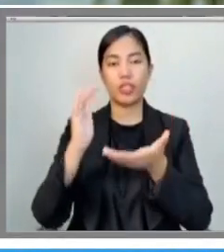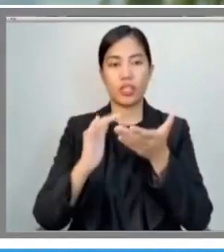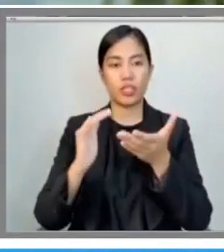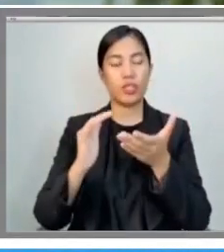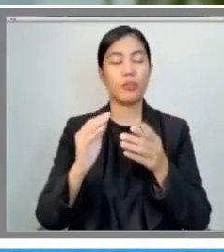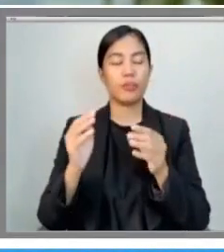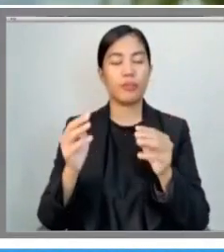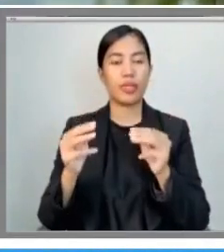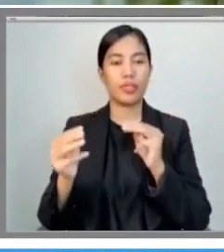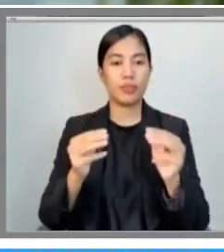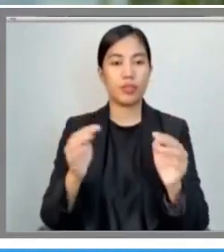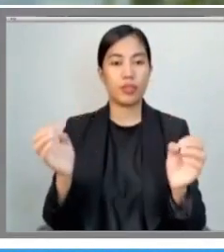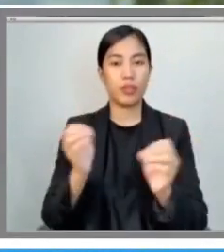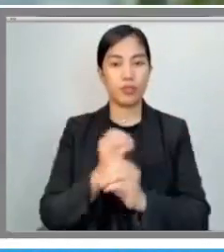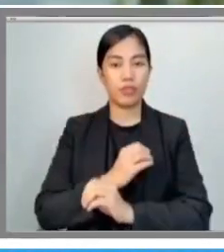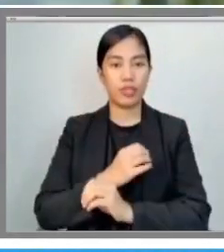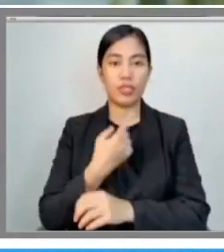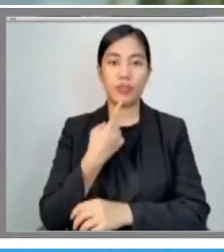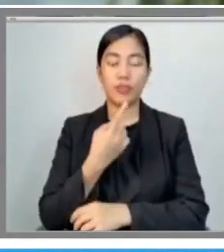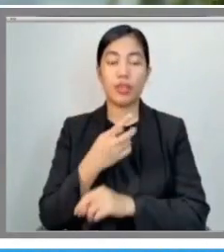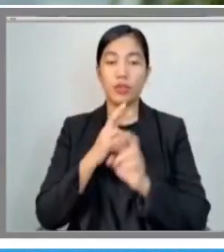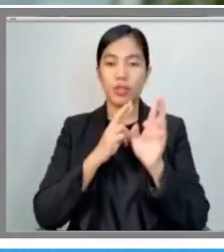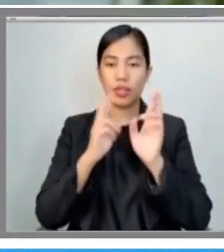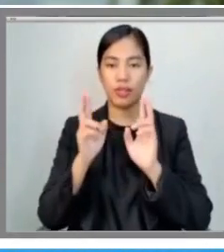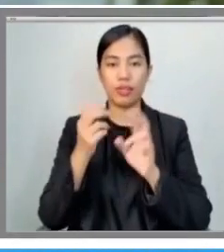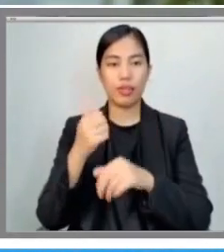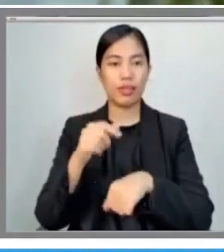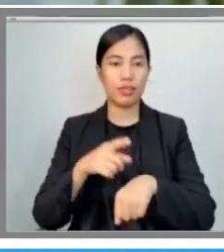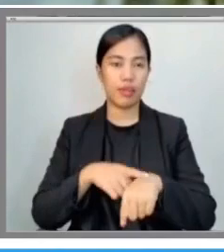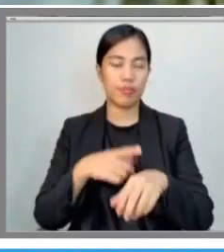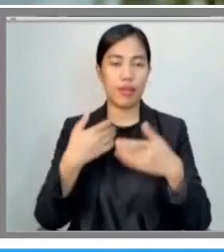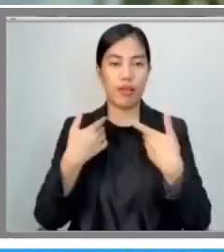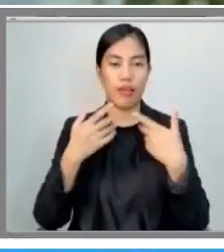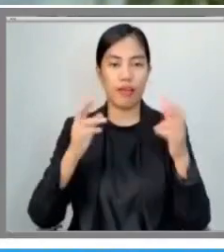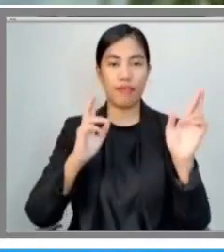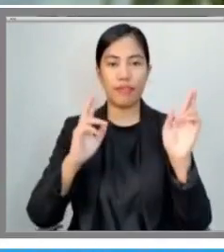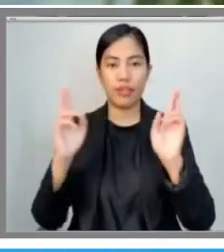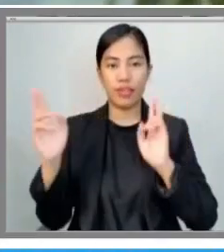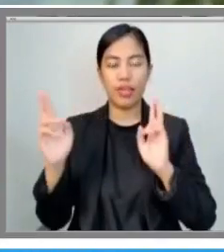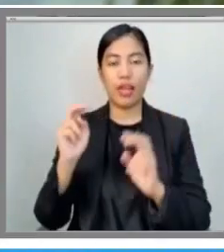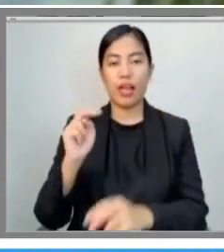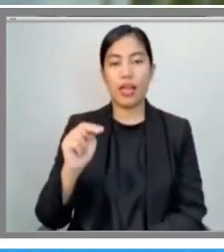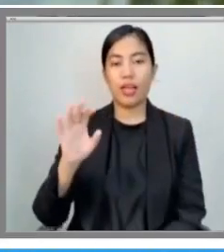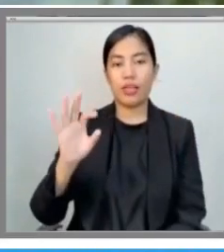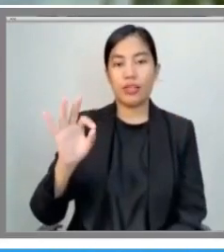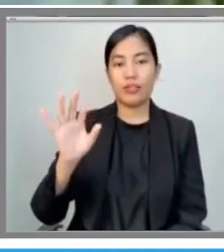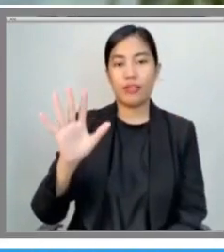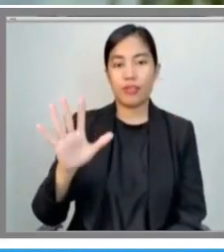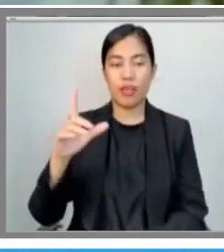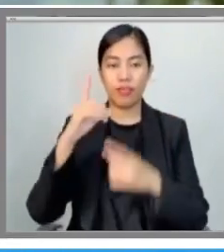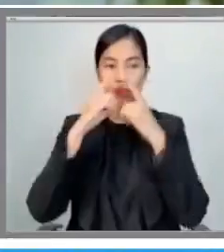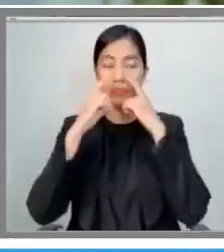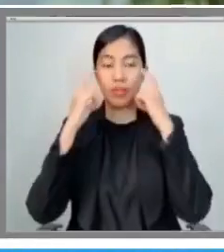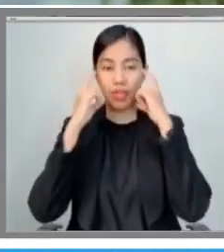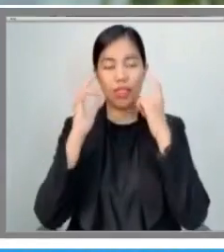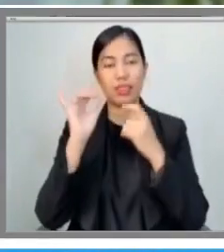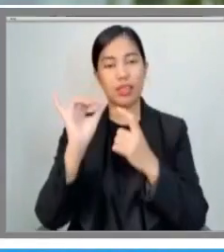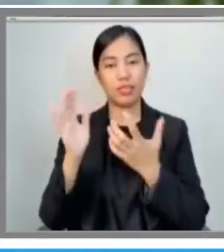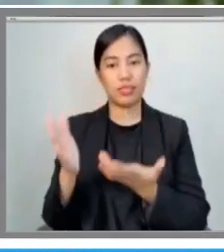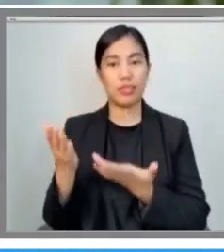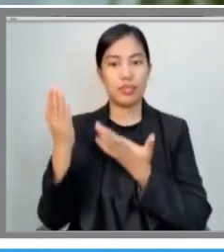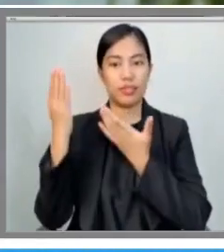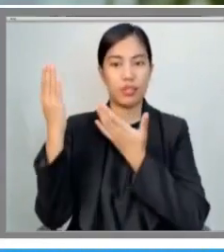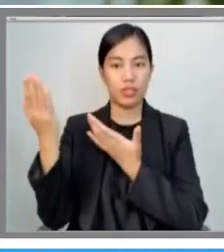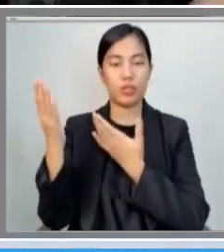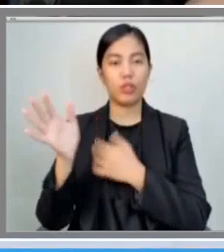handang-handa sila anumang oras ay may mga nakahanda na silang n95 face mask Actually yun yung Ah talagang suggestion nila na huwag gumamit ng